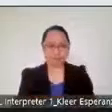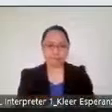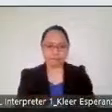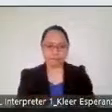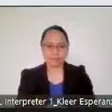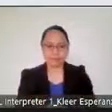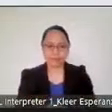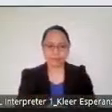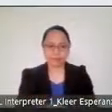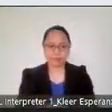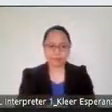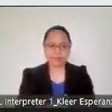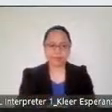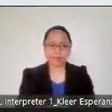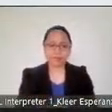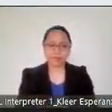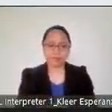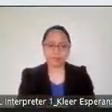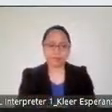Pakaidulinan.